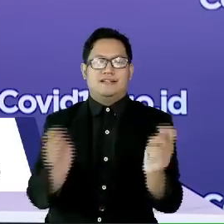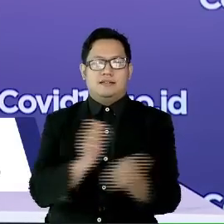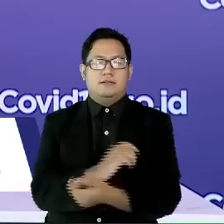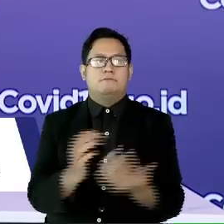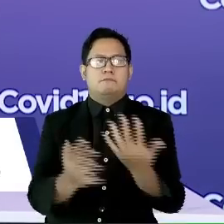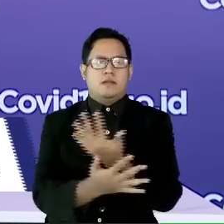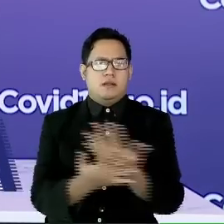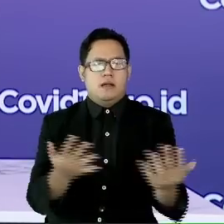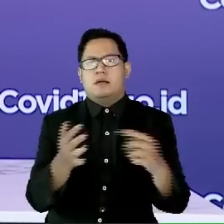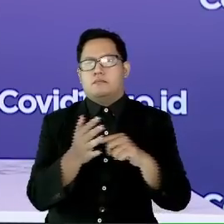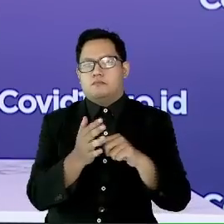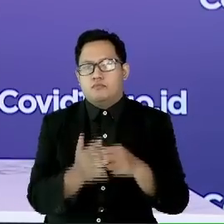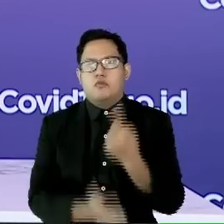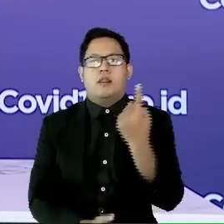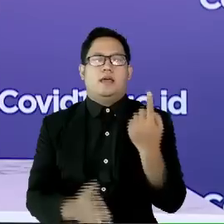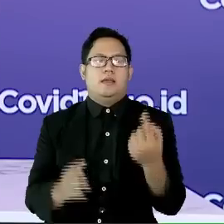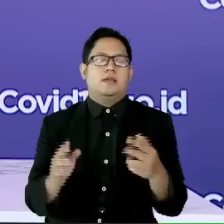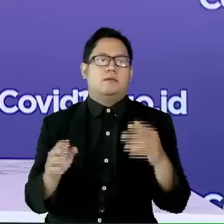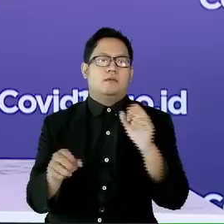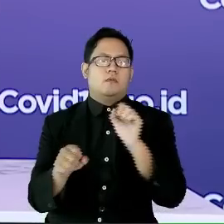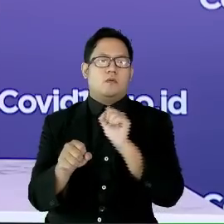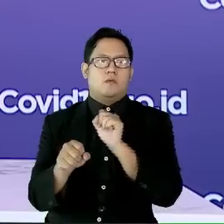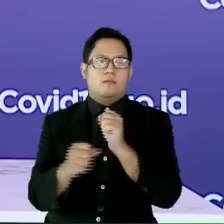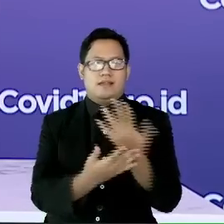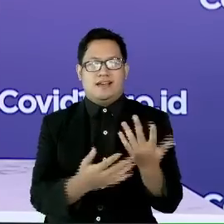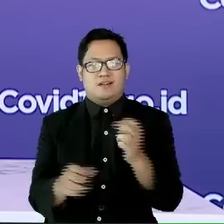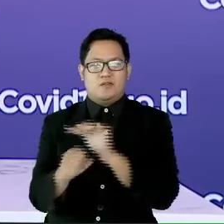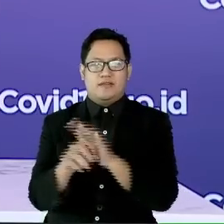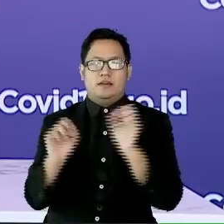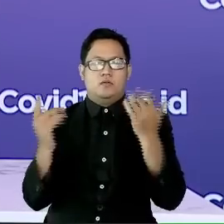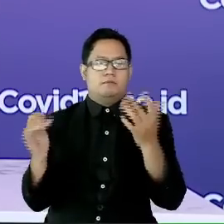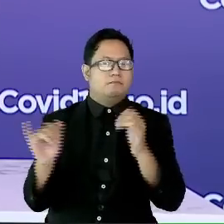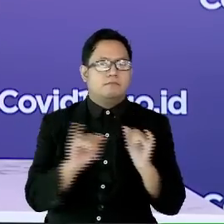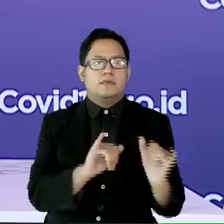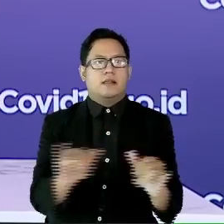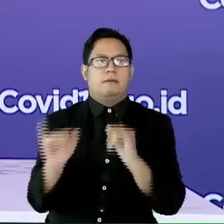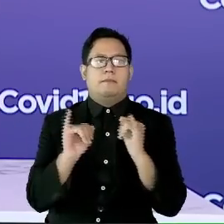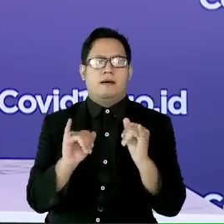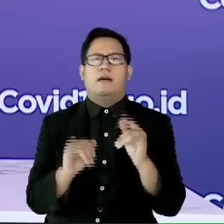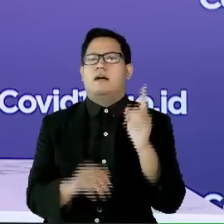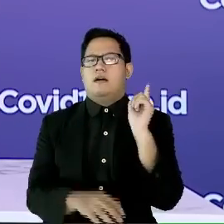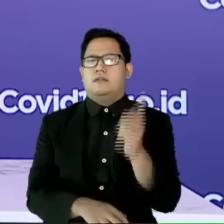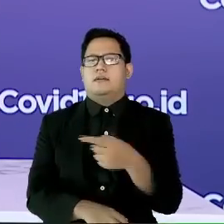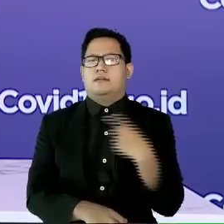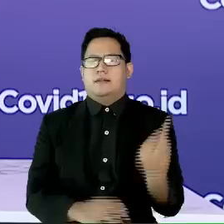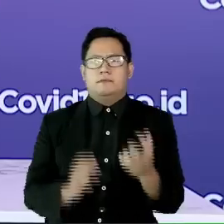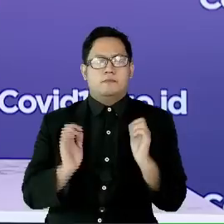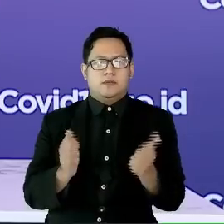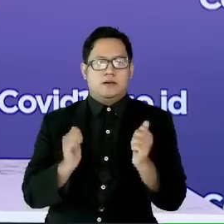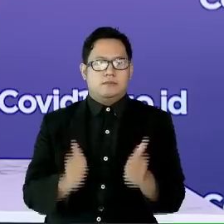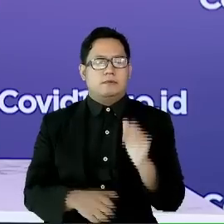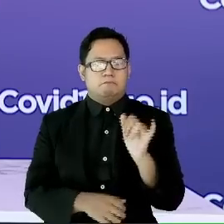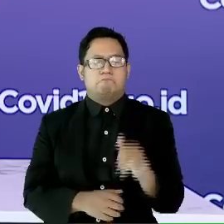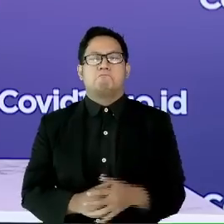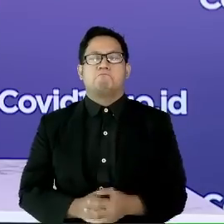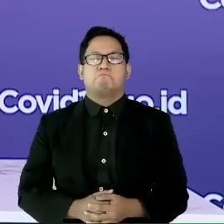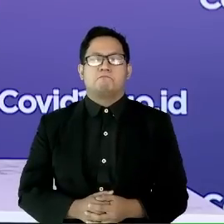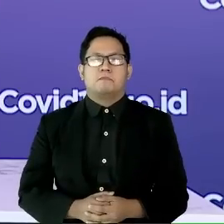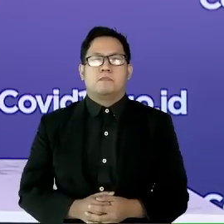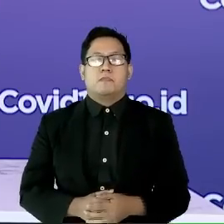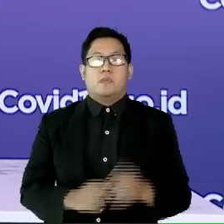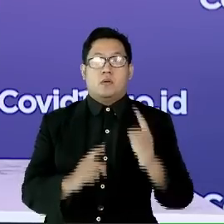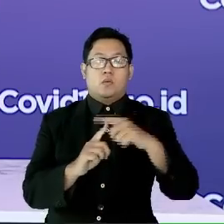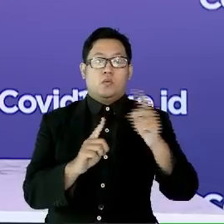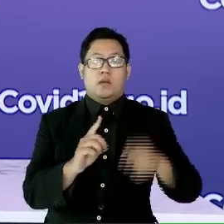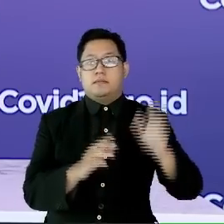hidup berdampingan dengan COVID-19, kita sudah sepatutnya mulai mempersiapkan diri. Tugas kita ke